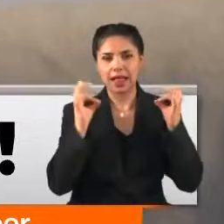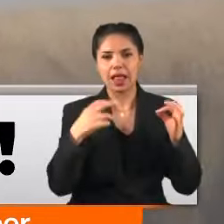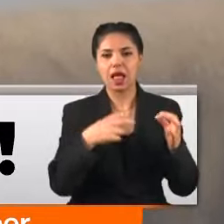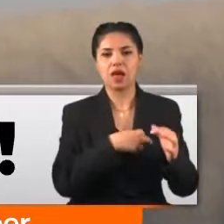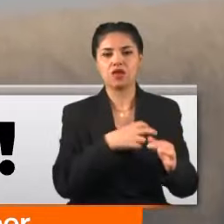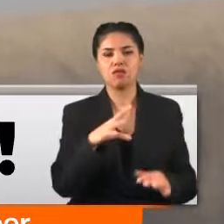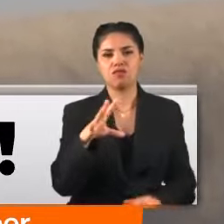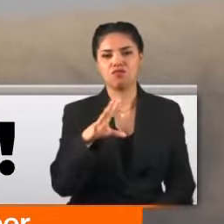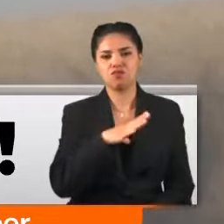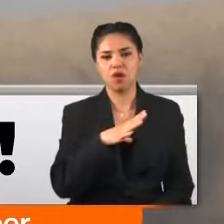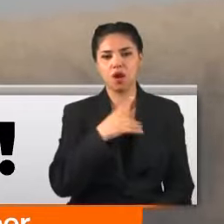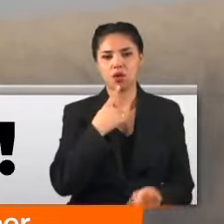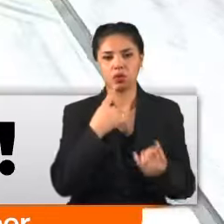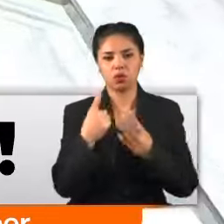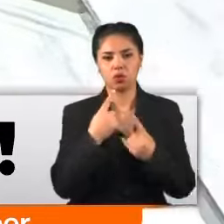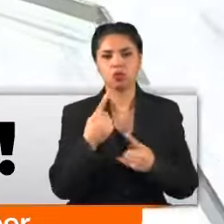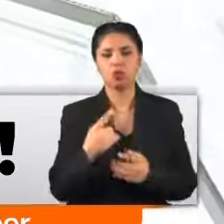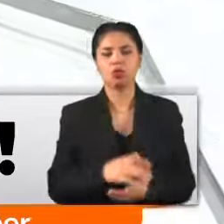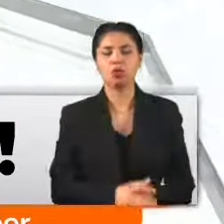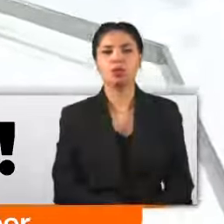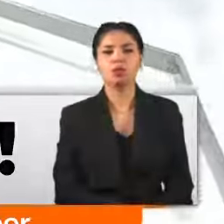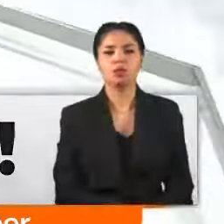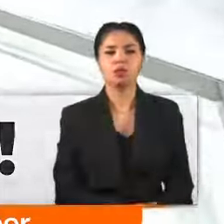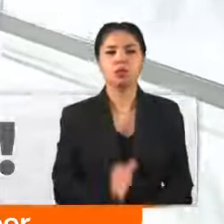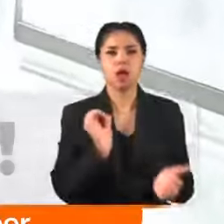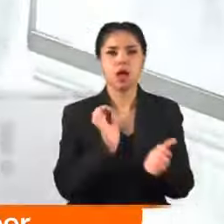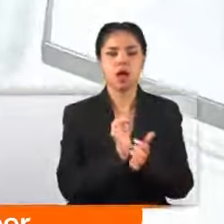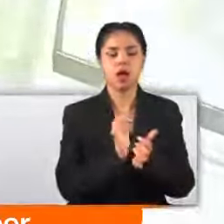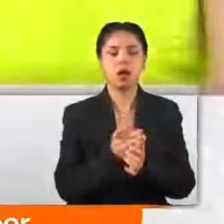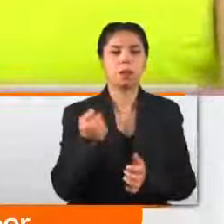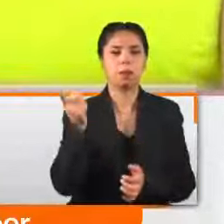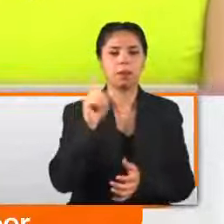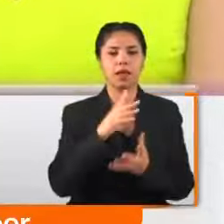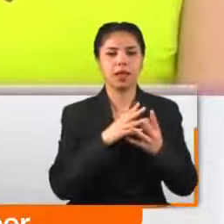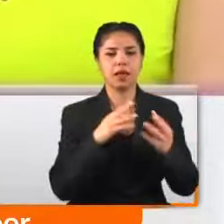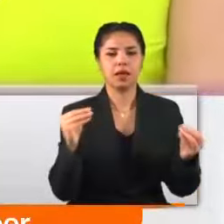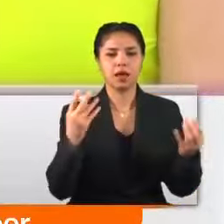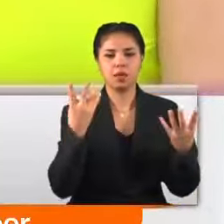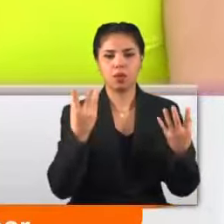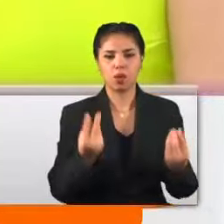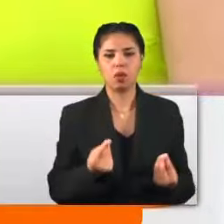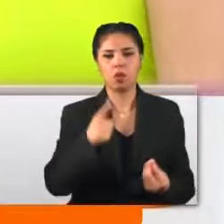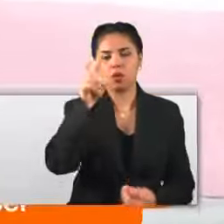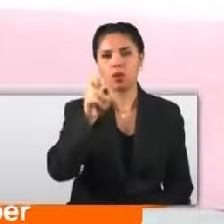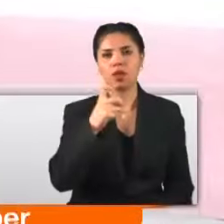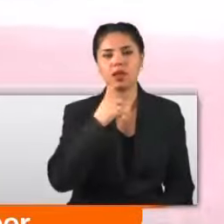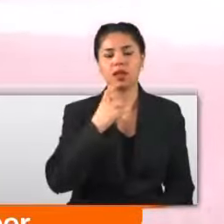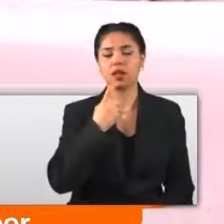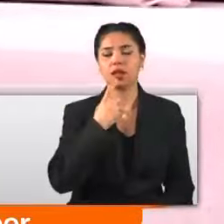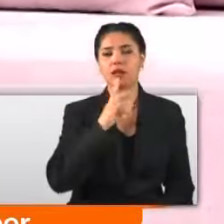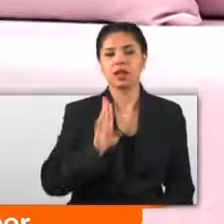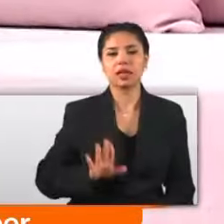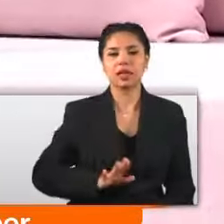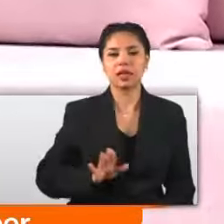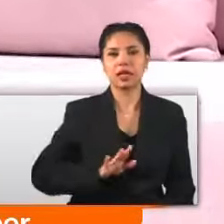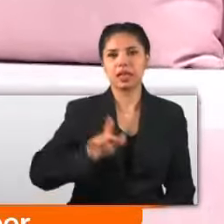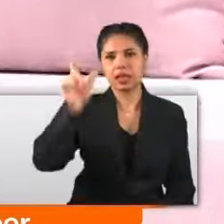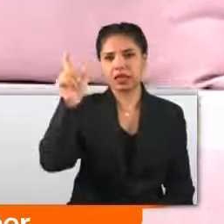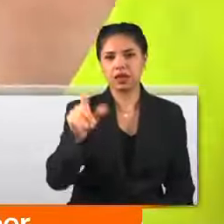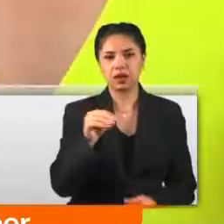Nazım'ın yalanlarını ortaya çıkarmaya geldi. Ailesi bir kez daha günlerdir kayıp olan 18 yaşındaki kızları Ümmü Gülsüm Taşan